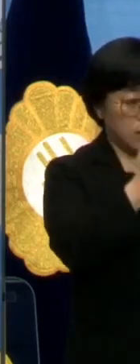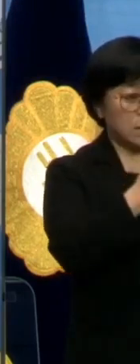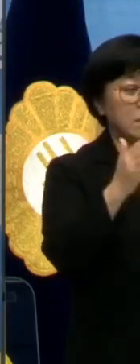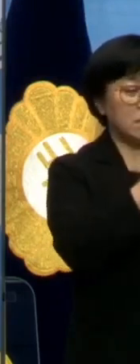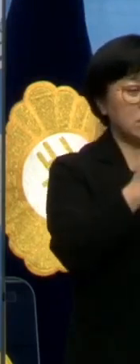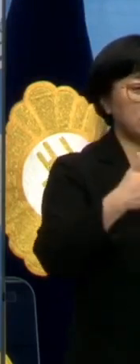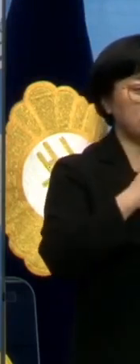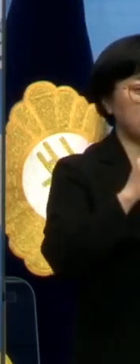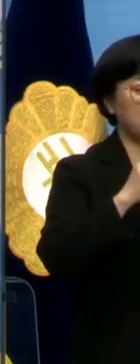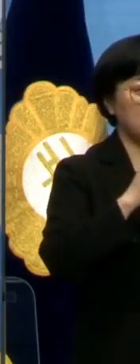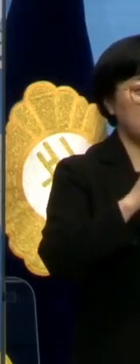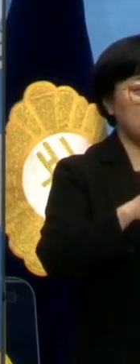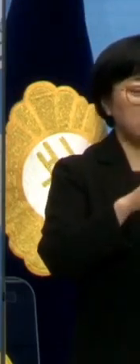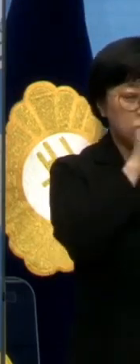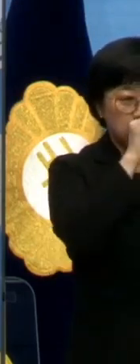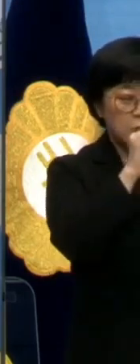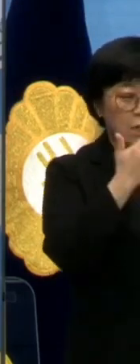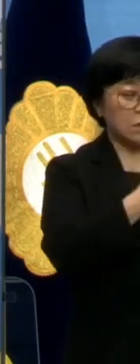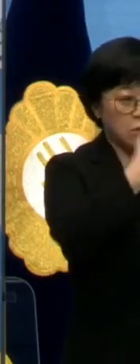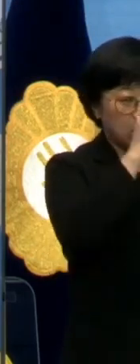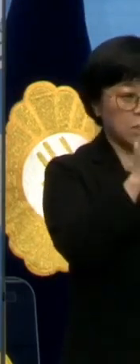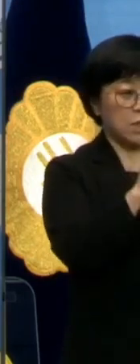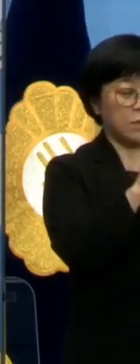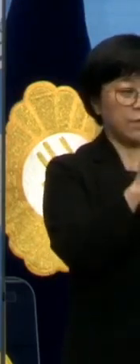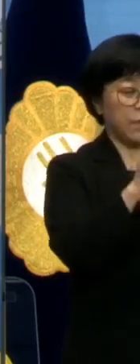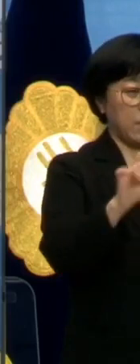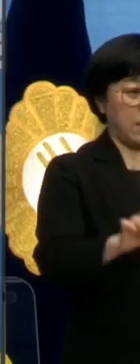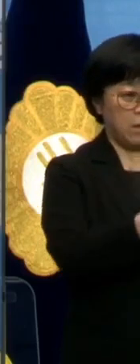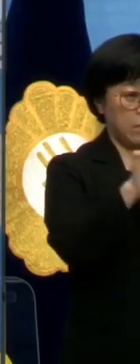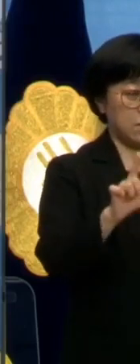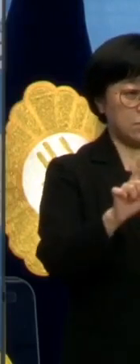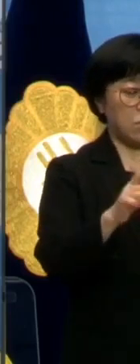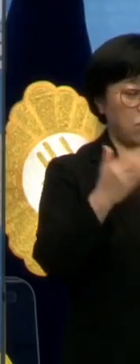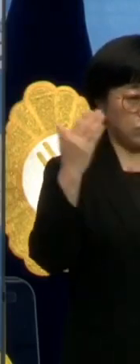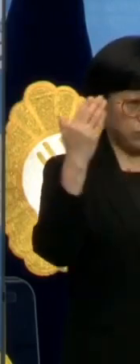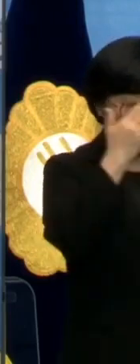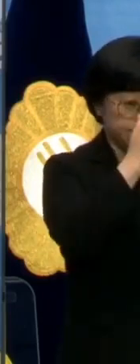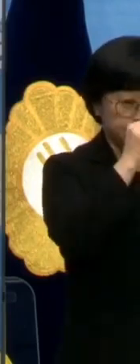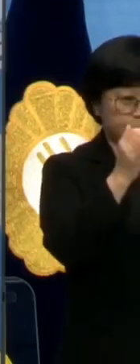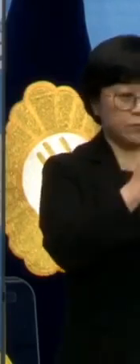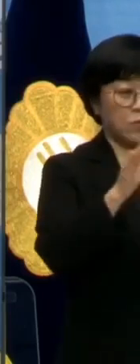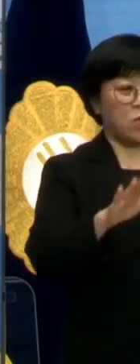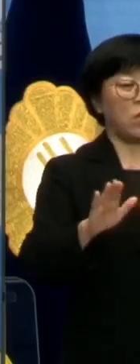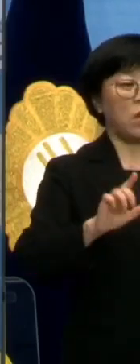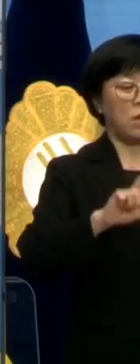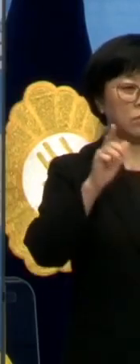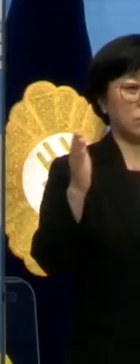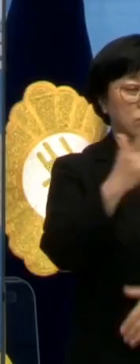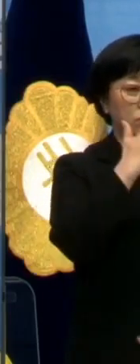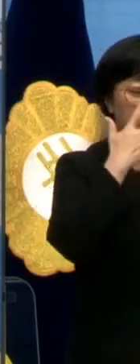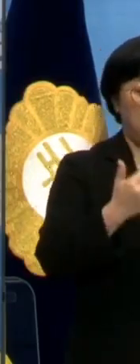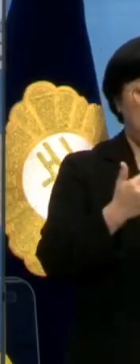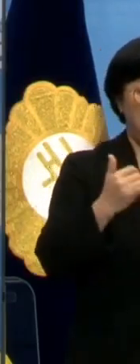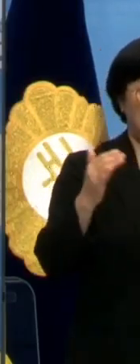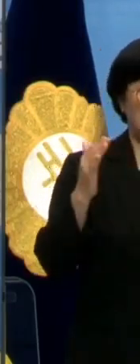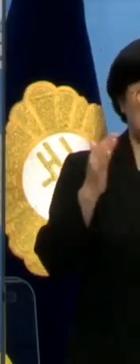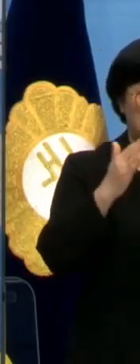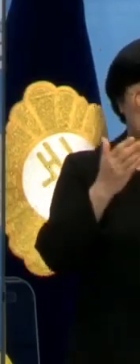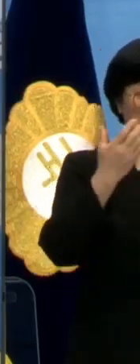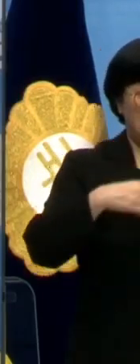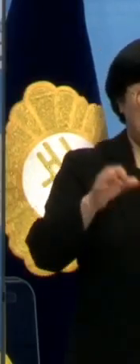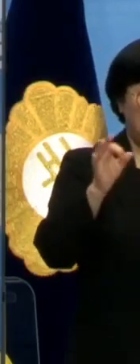지역구에서 반짝반짝 빛나야 할 청년들의 삶이 시들어가고 있습니다. 올해부터 부모 가구가 수급